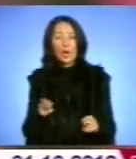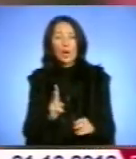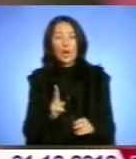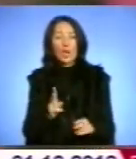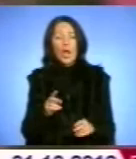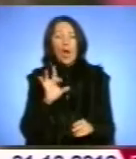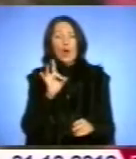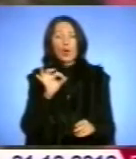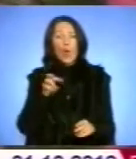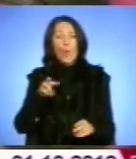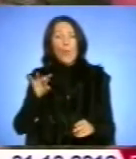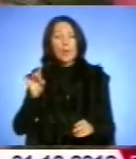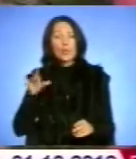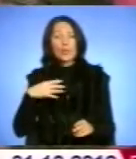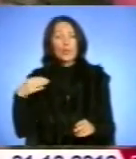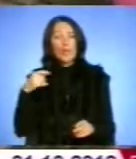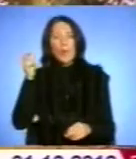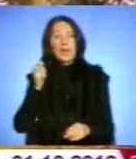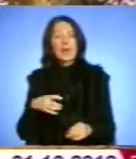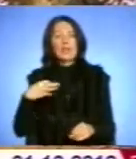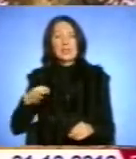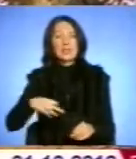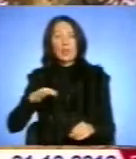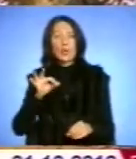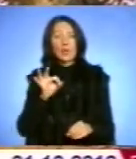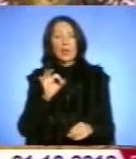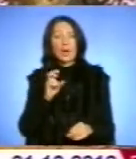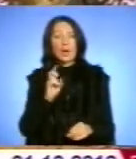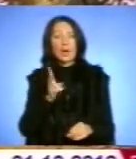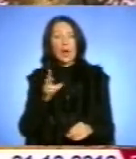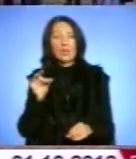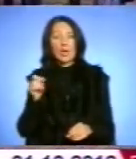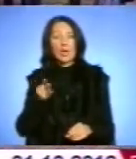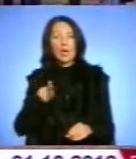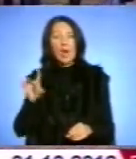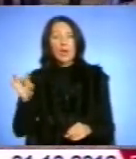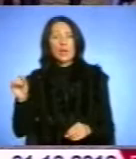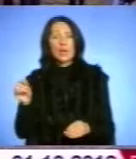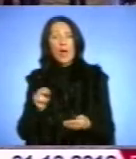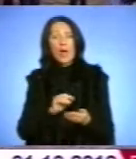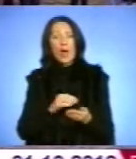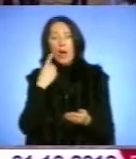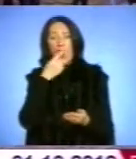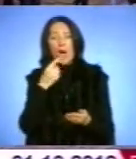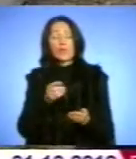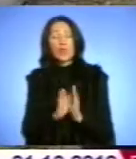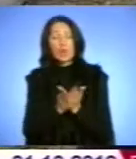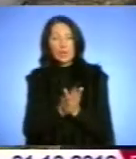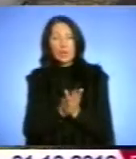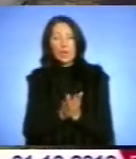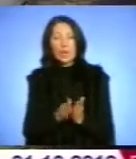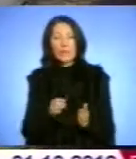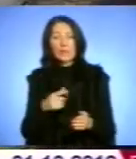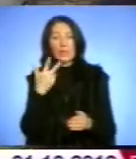У Романівку зі Львова приїхав син Охріма Кравченка Ярослав, автор книжки «Школа Михайла Бойчука. 37 імен». Практично